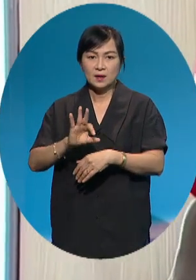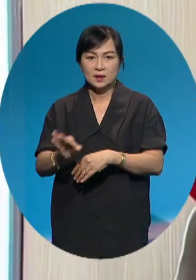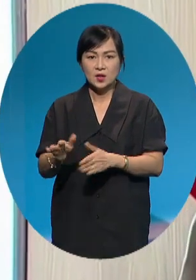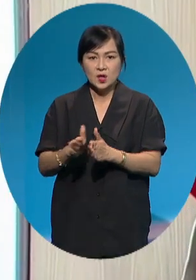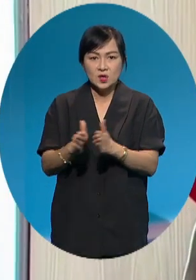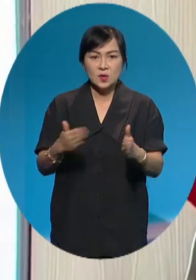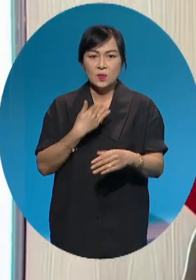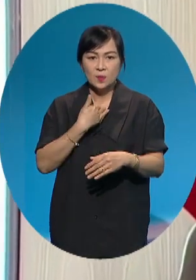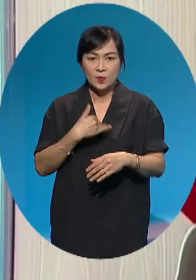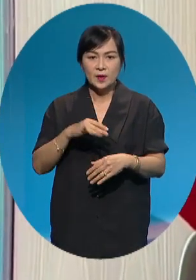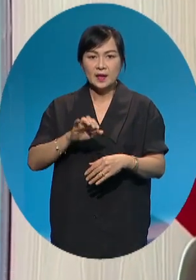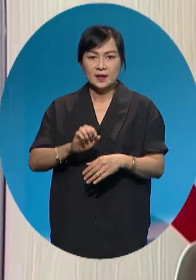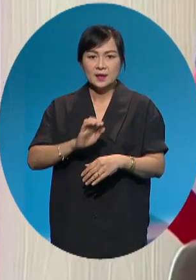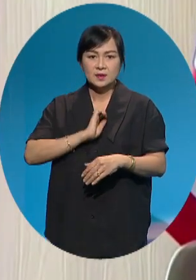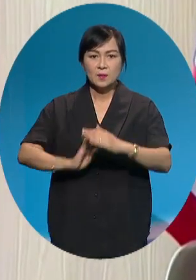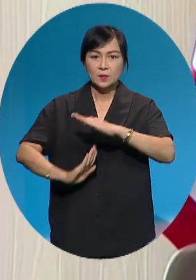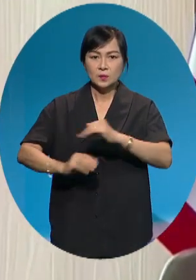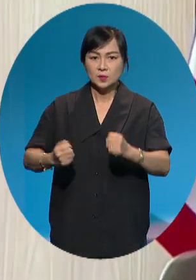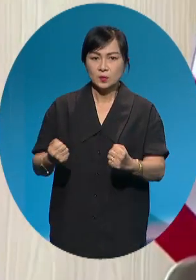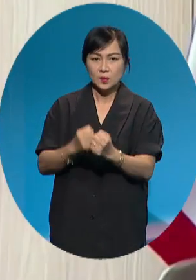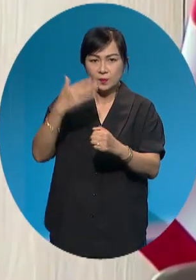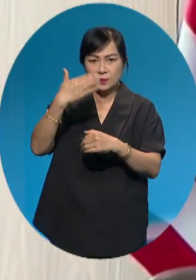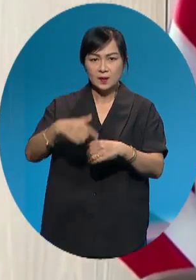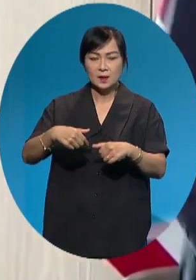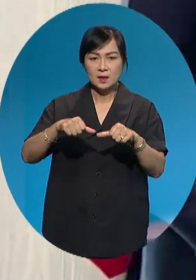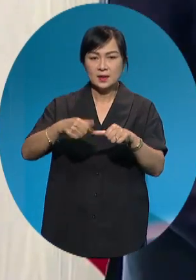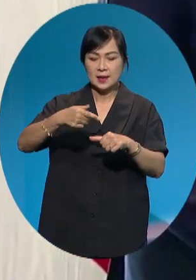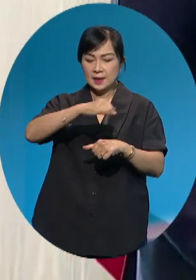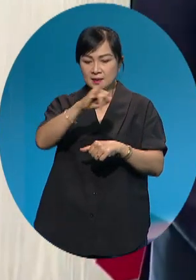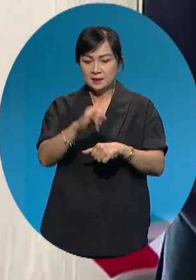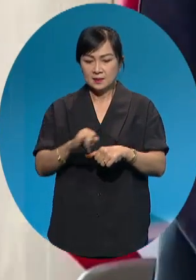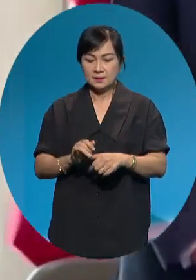nhiều lần bày tỏ mong muốn Israel sẽ sớm kết thúc cuộc xung đột đang diễn ra ở dải Gaza.